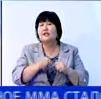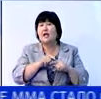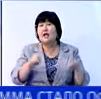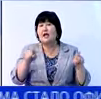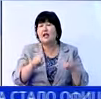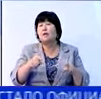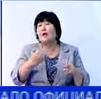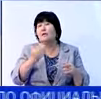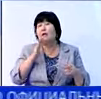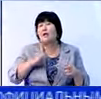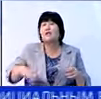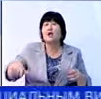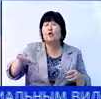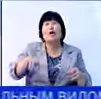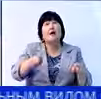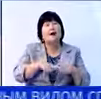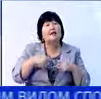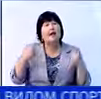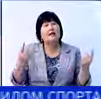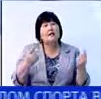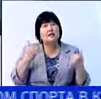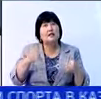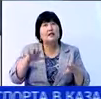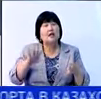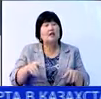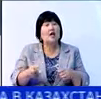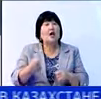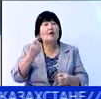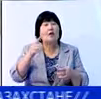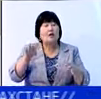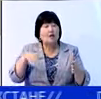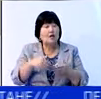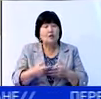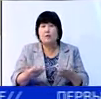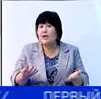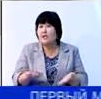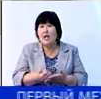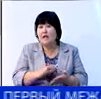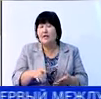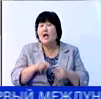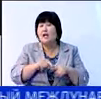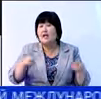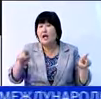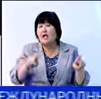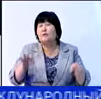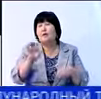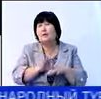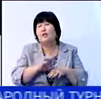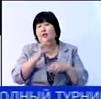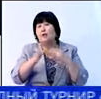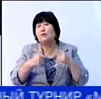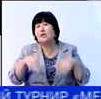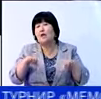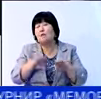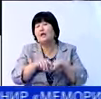распространена в прибрежных районах, хотя естественная среда обитания возбудителя до сих пор не выявлена. Распространение лепры по миру шло